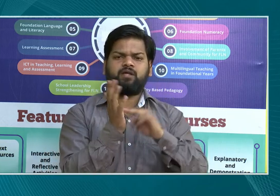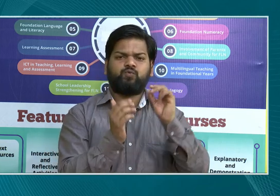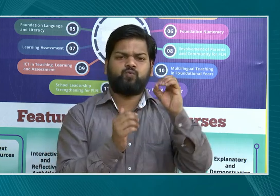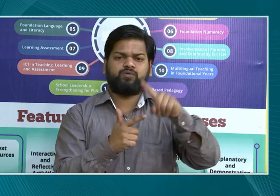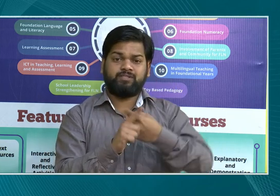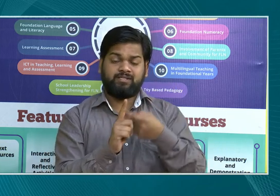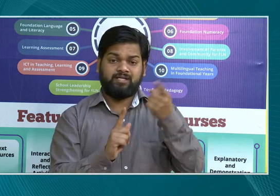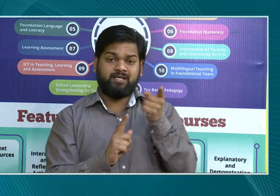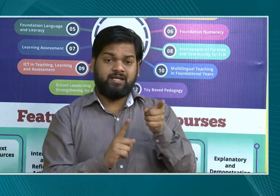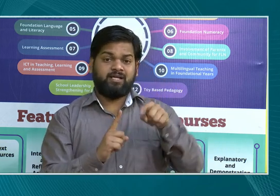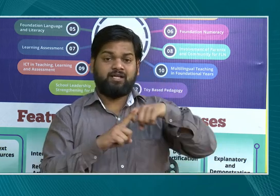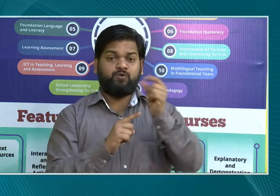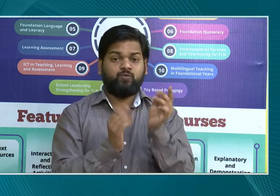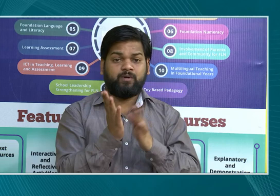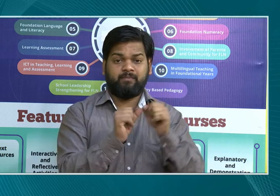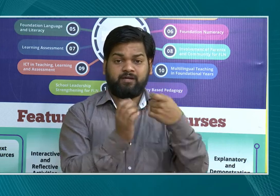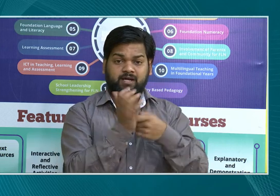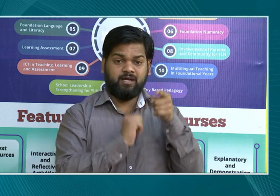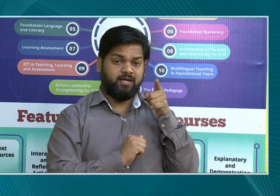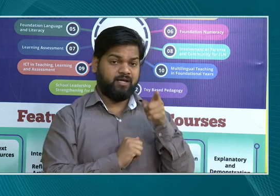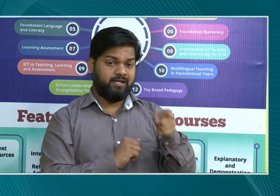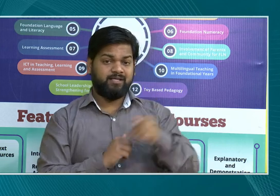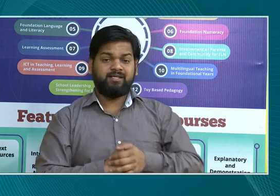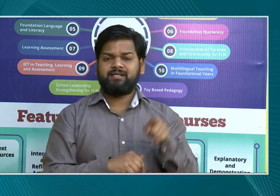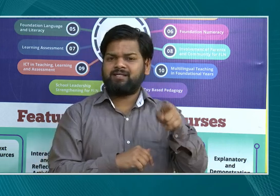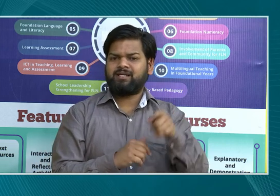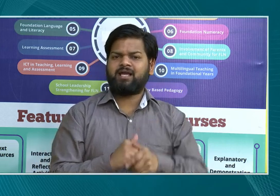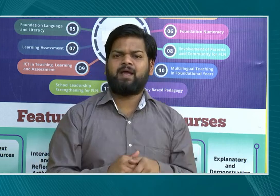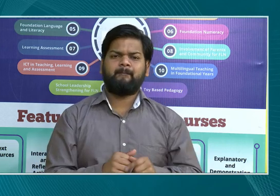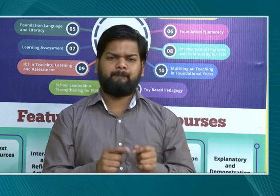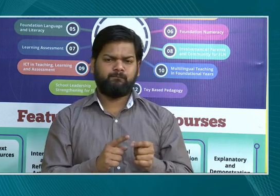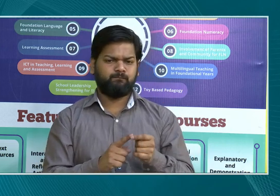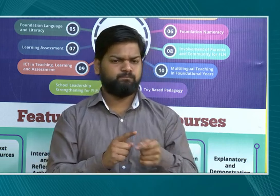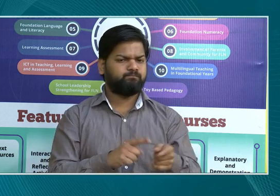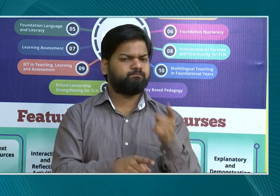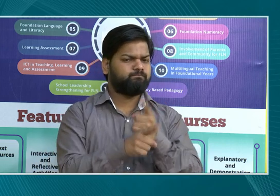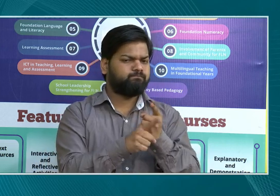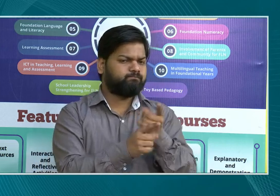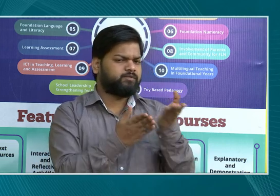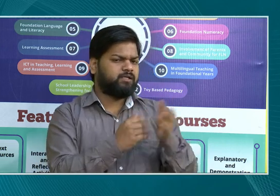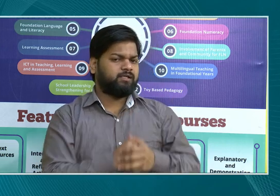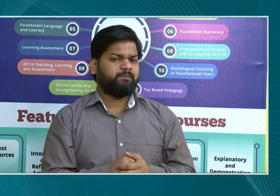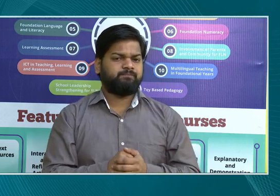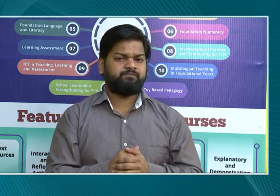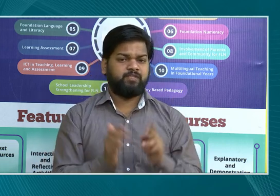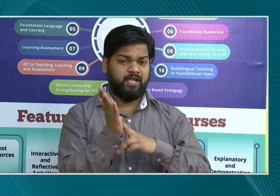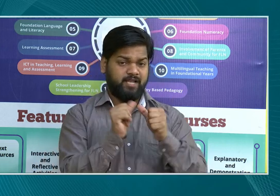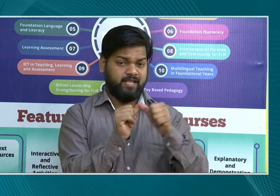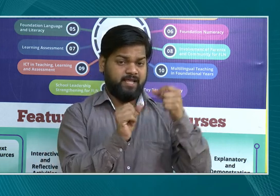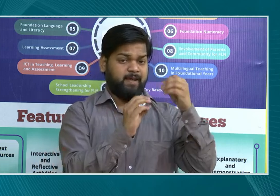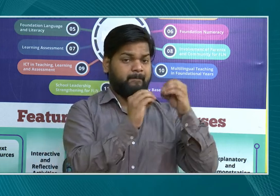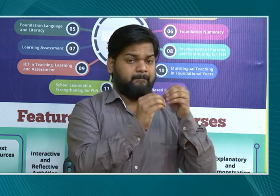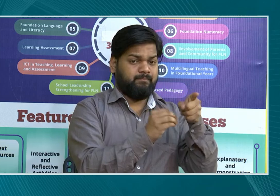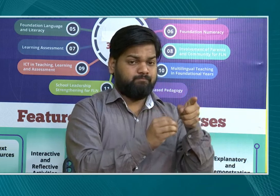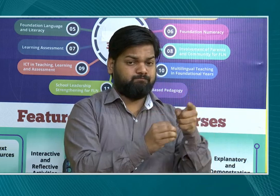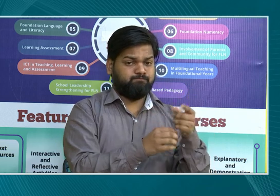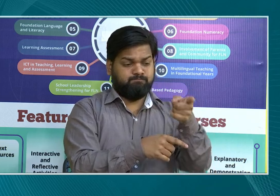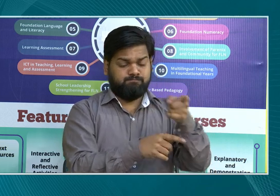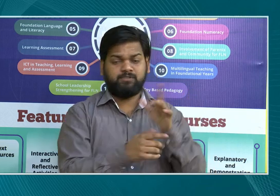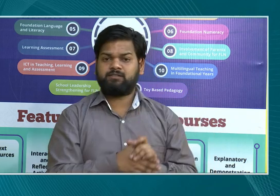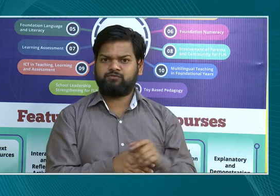रिलीफ संगठन के द्वारा चलाया जाता है लोधी रोड दिल्ली में स्थित है डॉक्टर मनोज नमस्कार आपका बहुत-बहुत स्वागत है आप जैसा देख का रहे हैं की दो